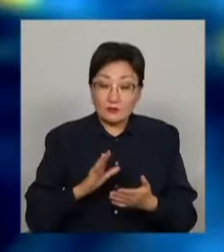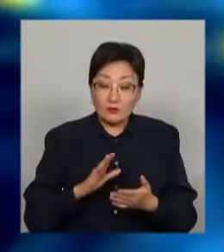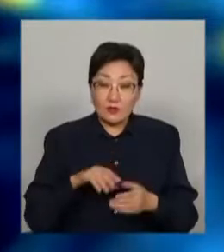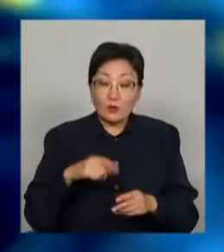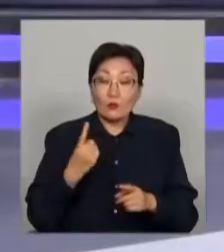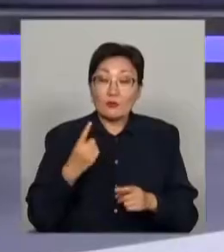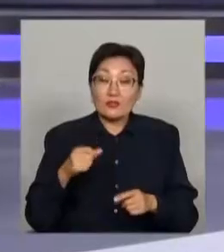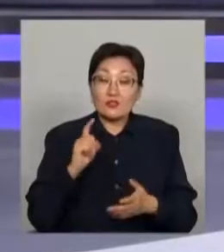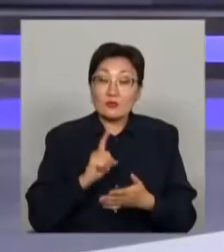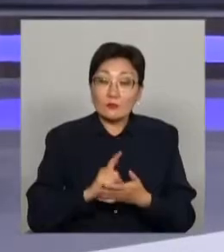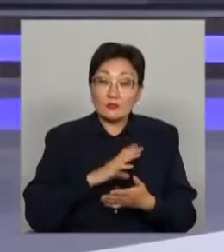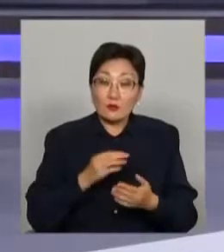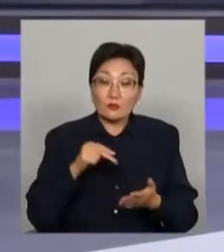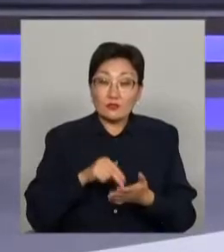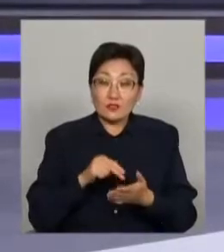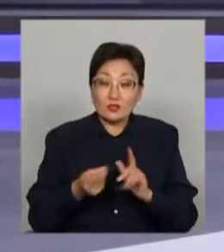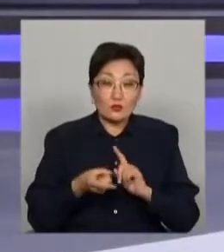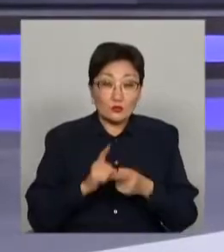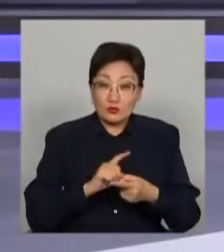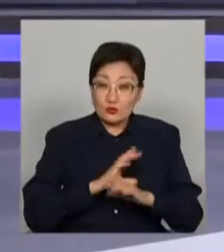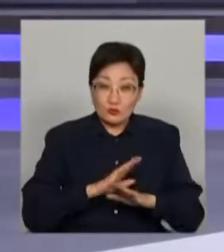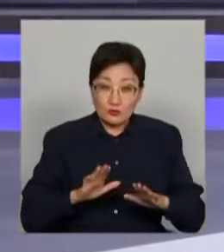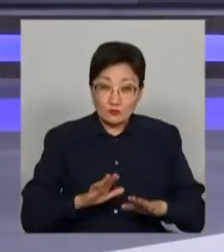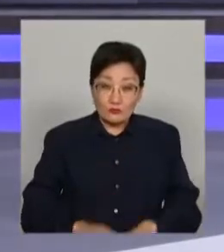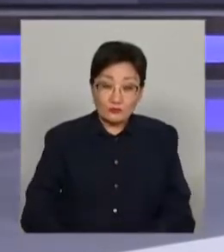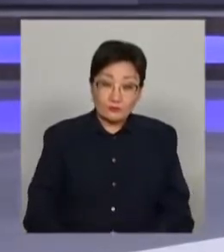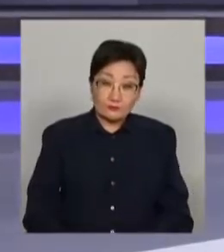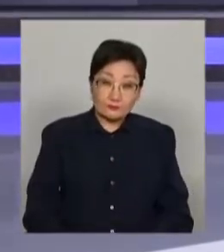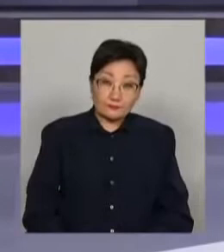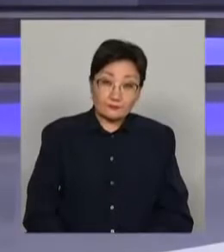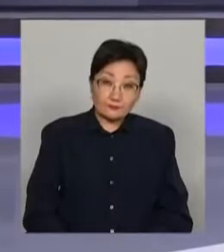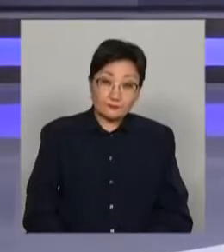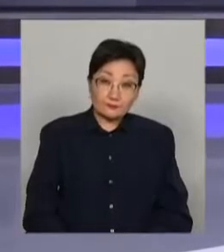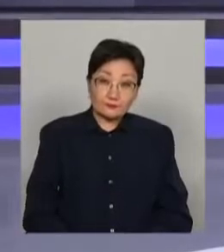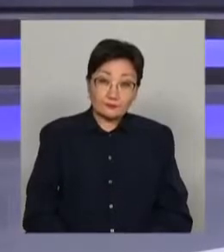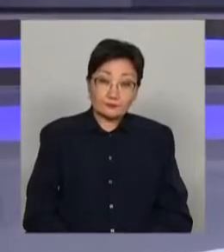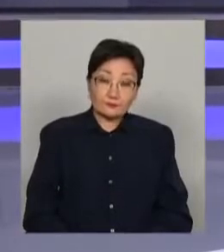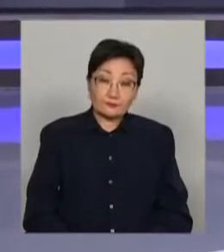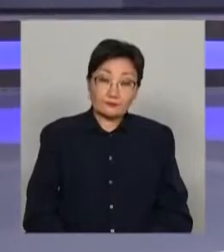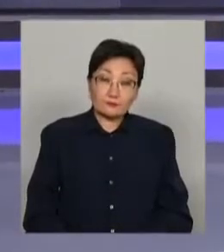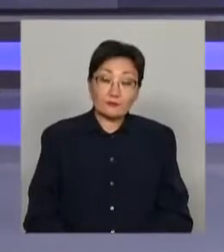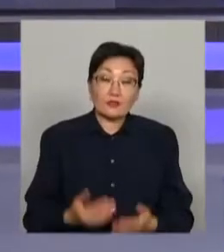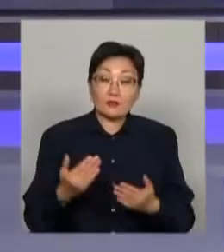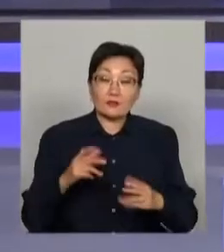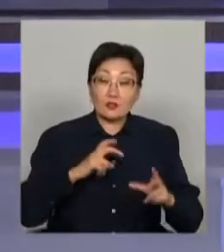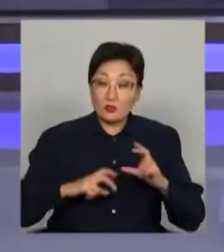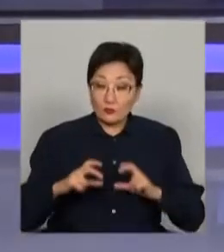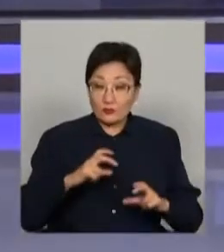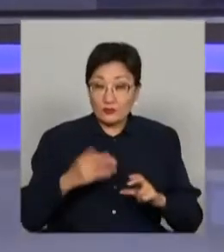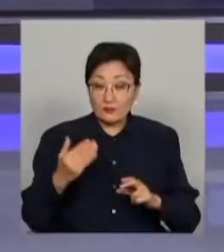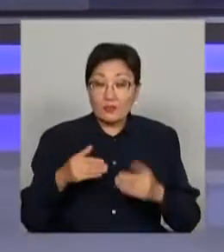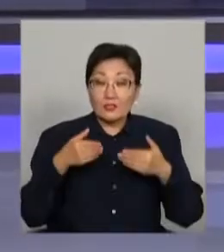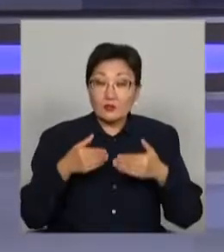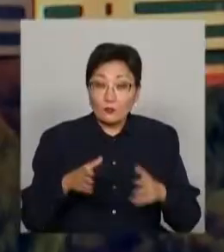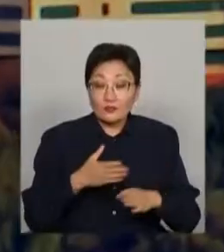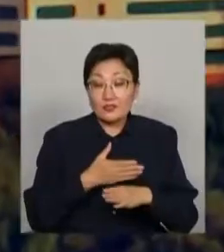саналды. Сондықтан біздің бағалар қатты өзгеріске ықпал болған жоқ. Түсінікті. Сіздердің оқу орындарыңызды